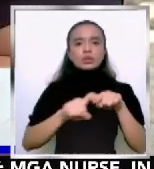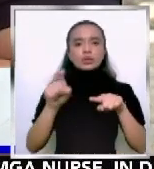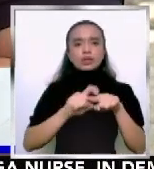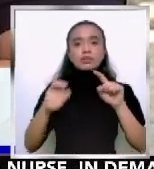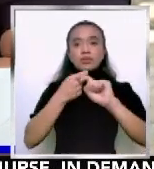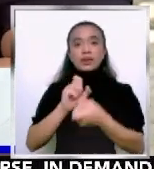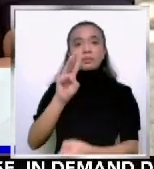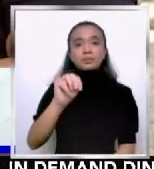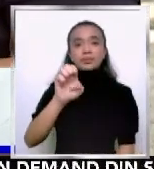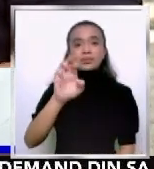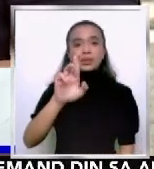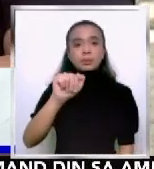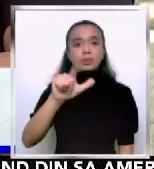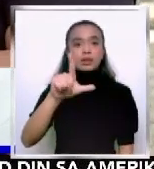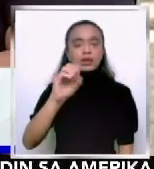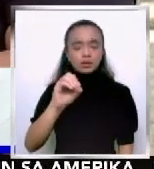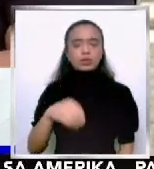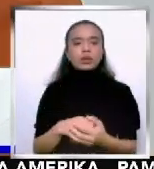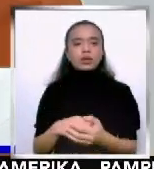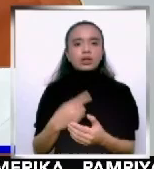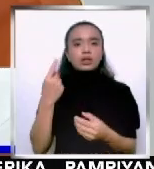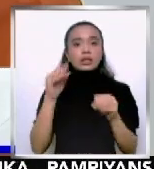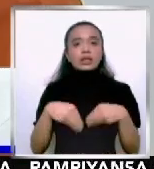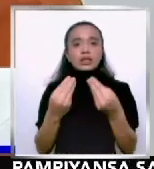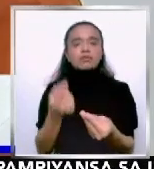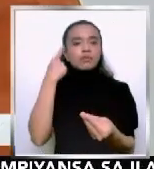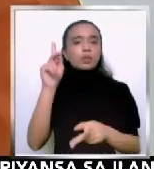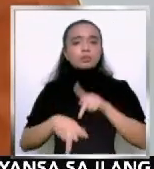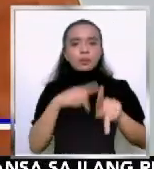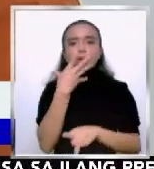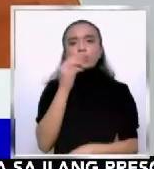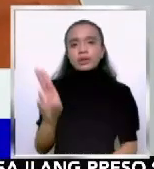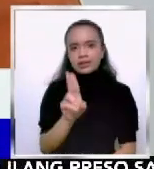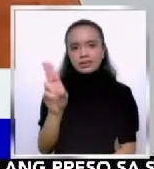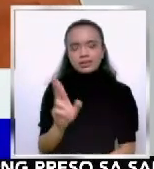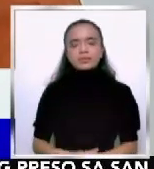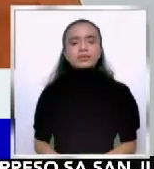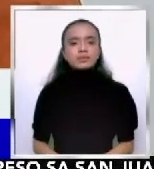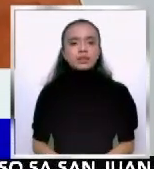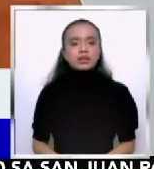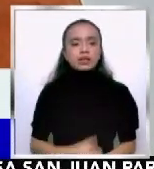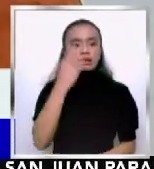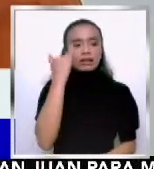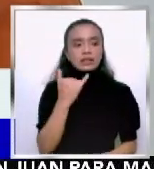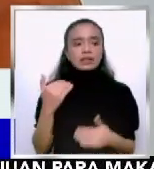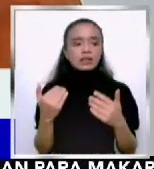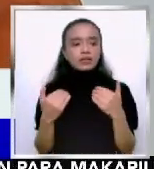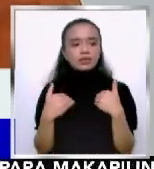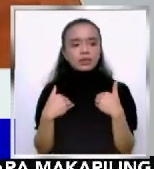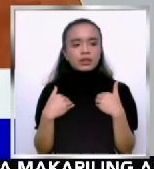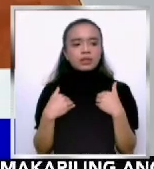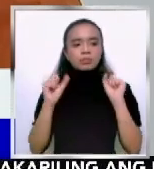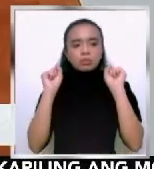halip, ilalaan ito sa mga residential users. Dahil may kalakihan yung unavailable capacity, may